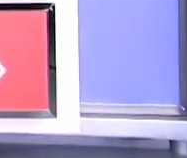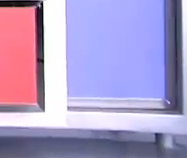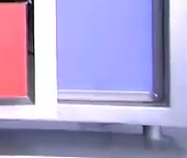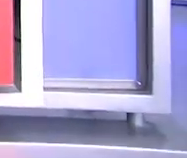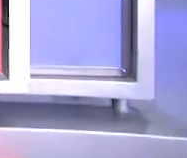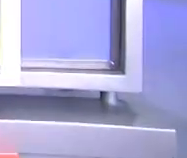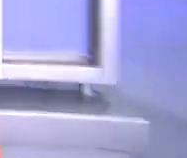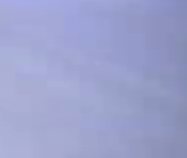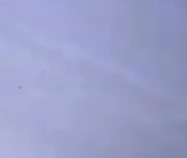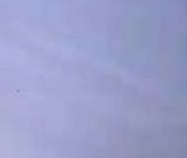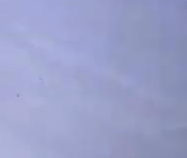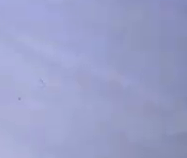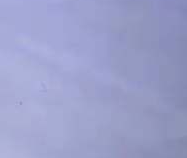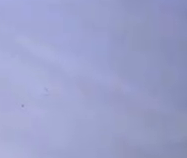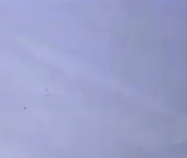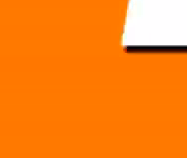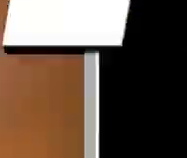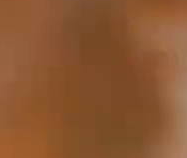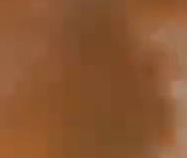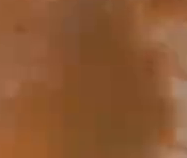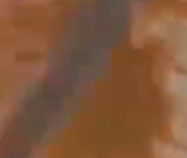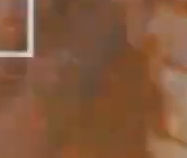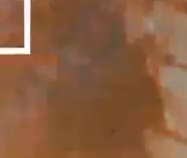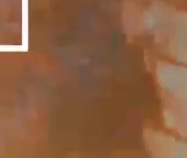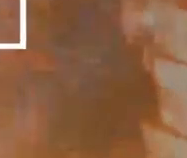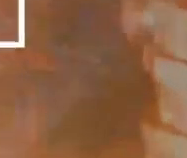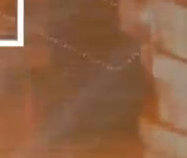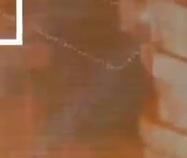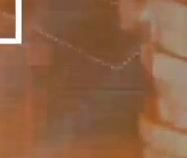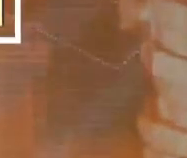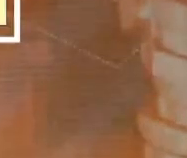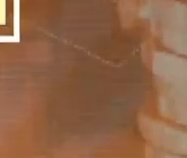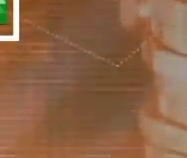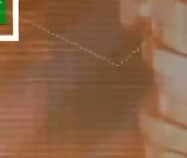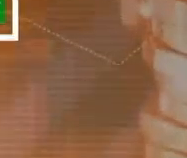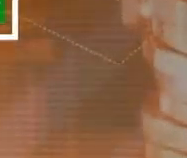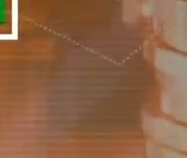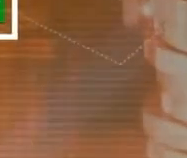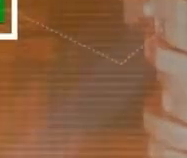pagbabalik ng Frontline Pilipinas.